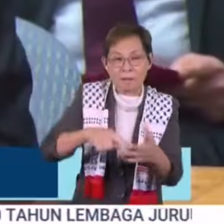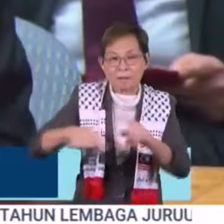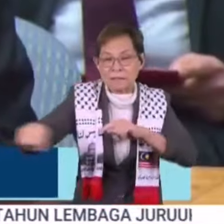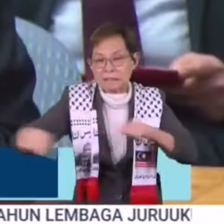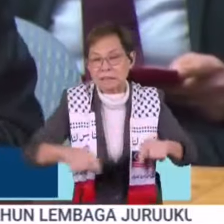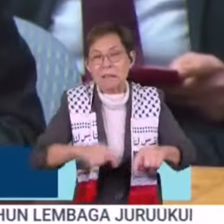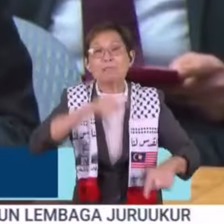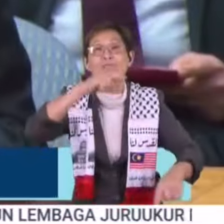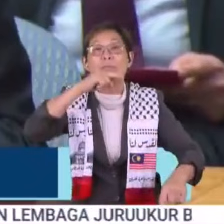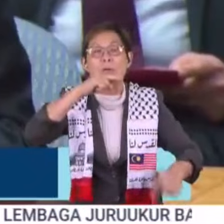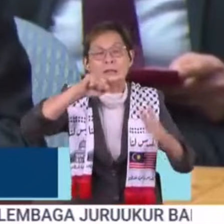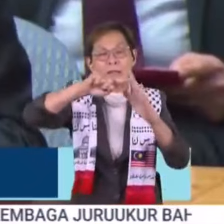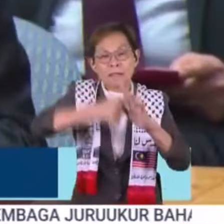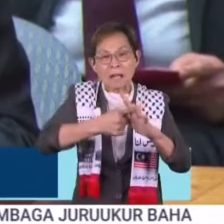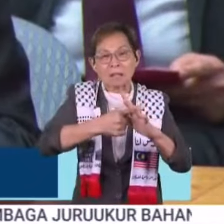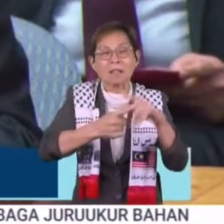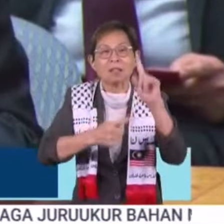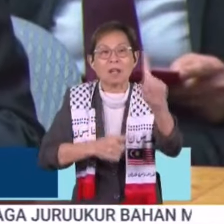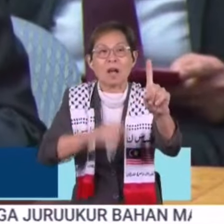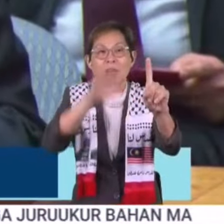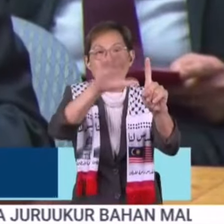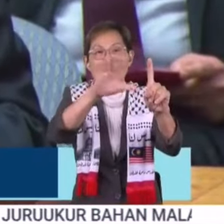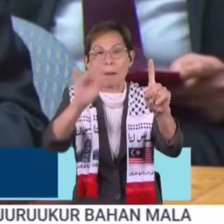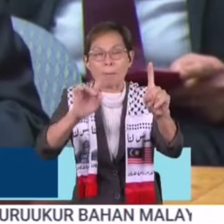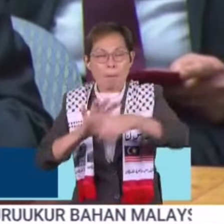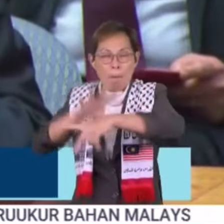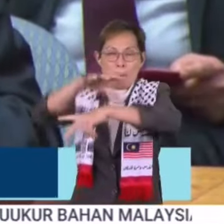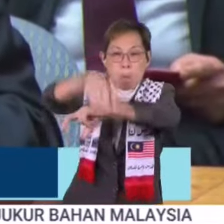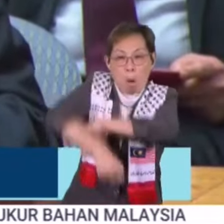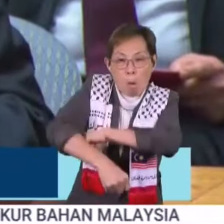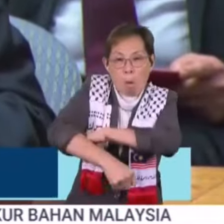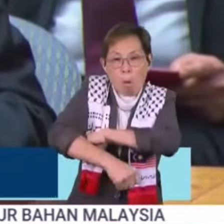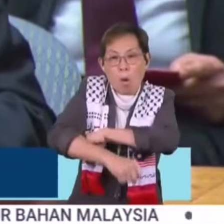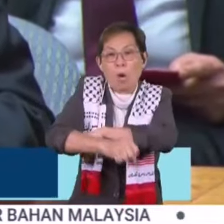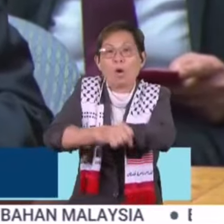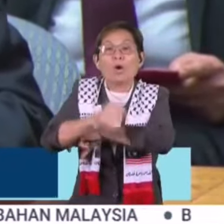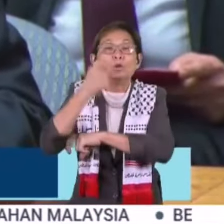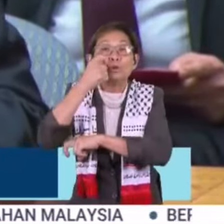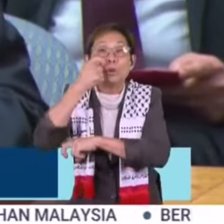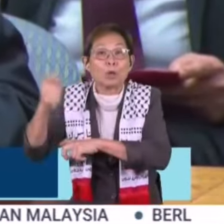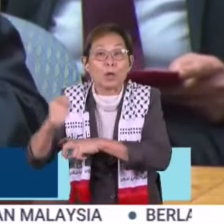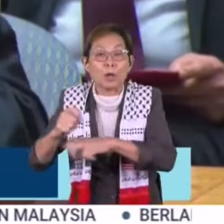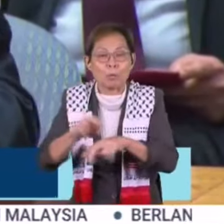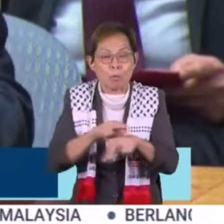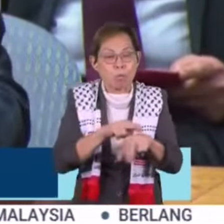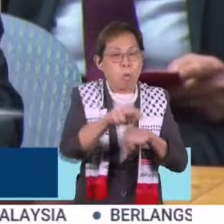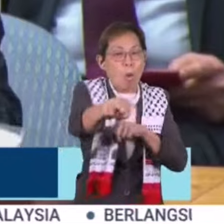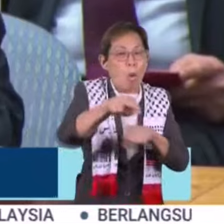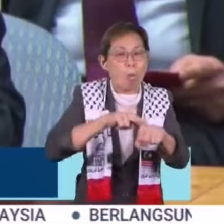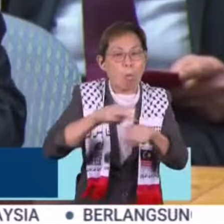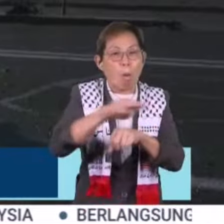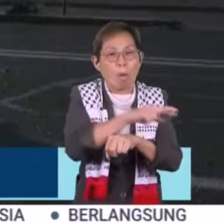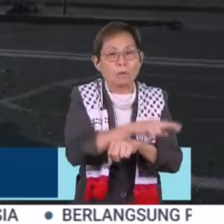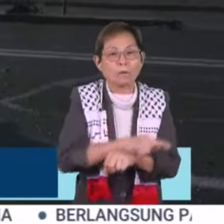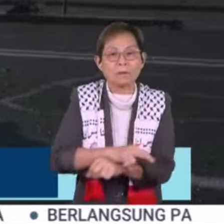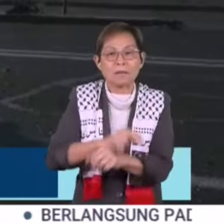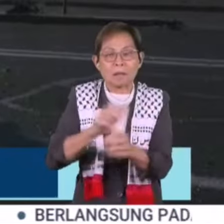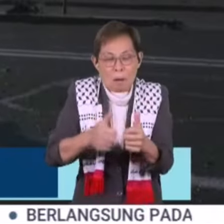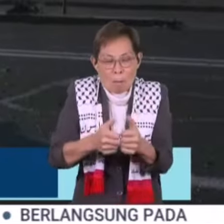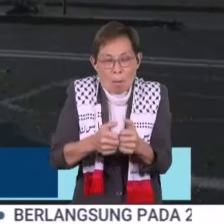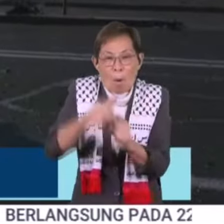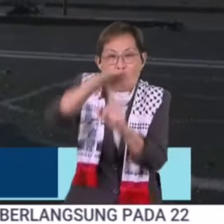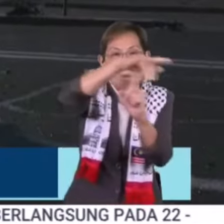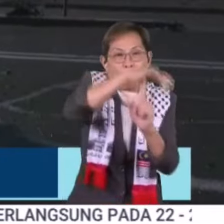Tindakan Moskow melancarkan 158 serangan ke atas Ukraine melalui peluru berpandu dan drone dalam tempoh